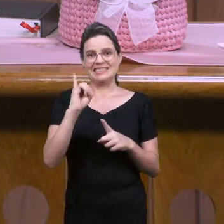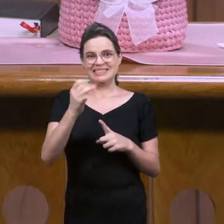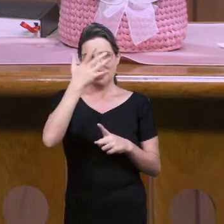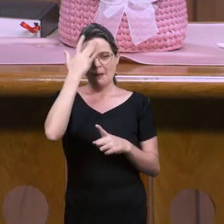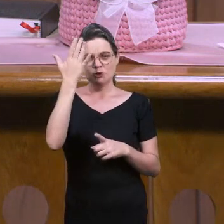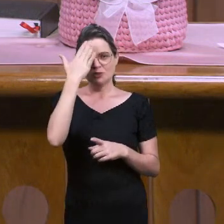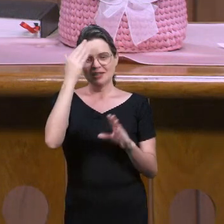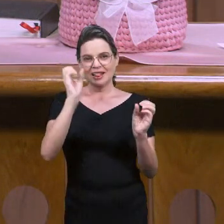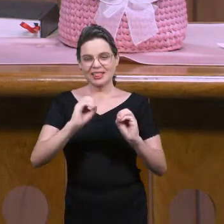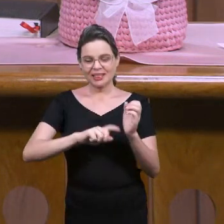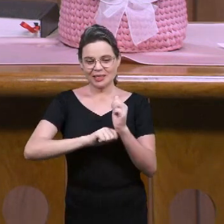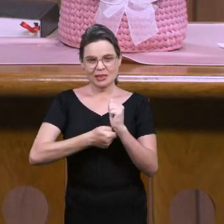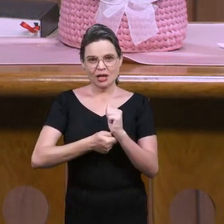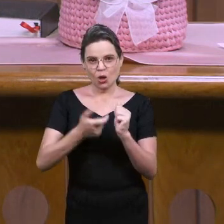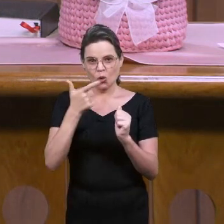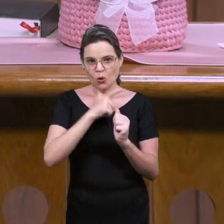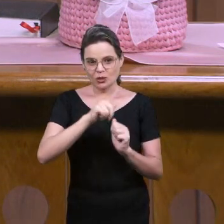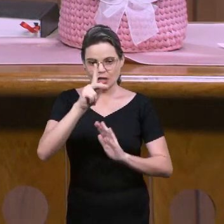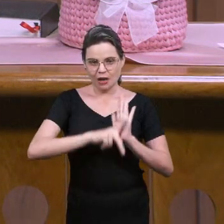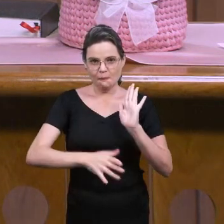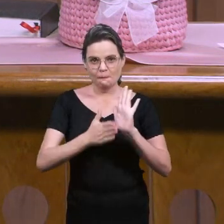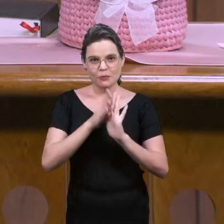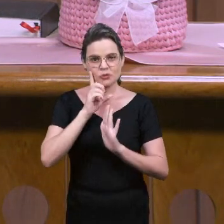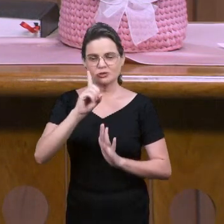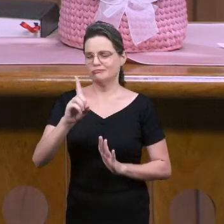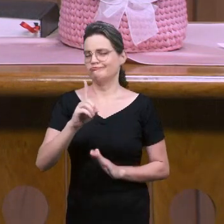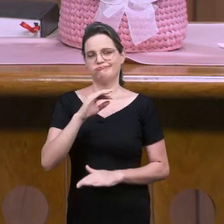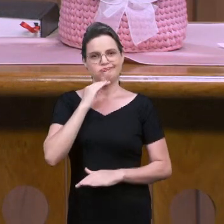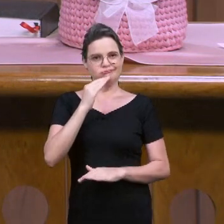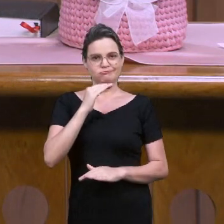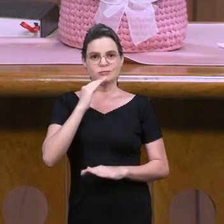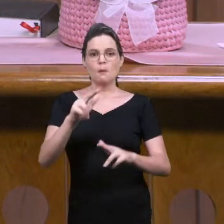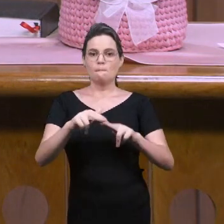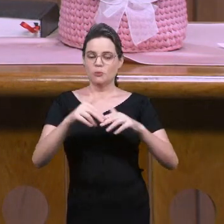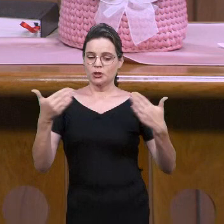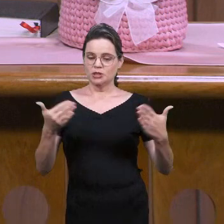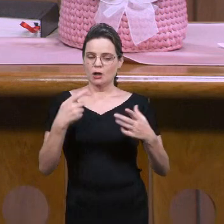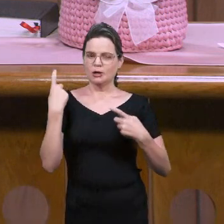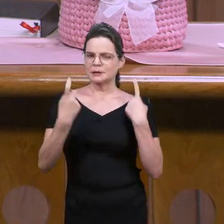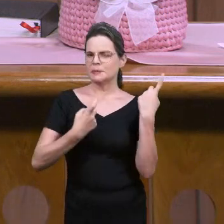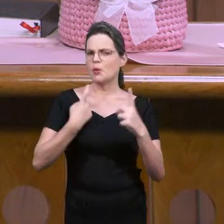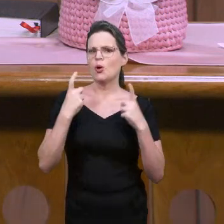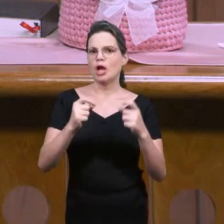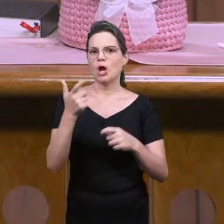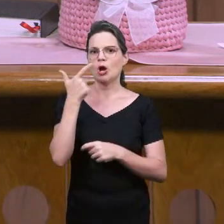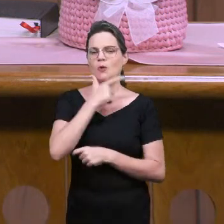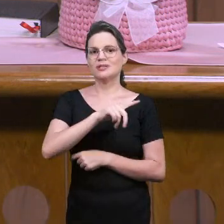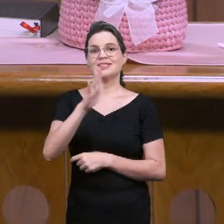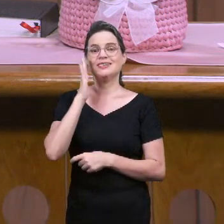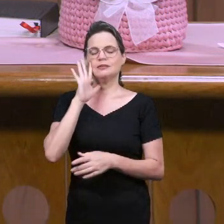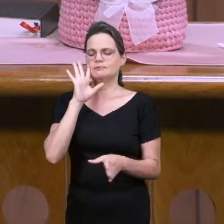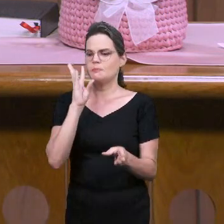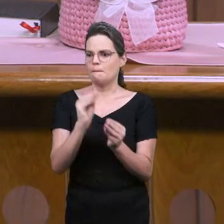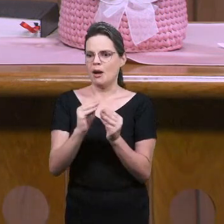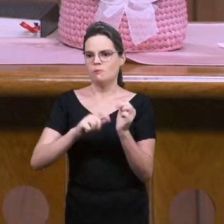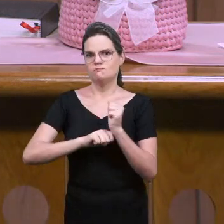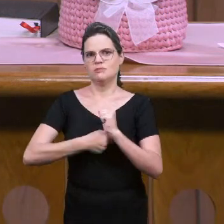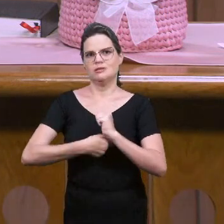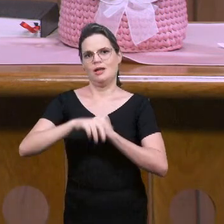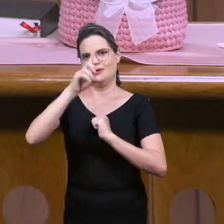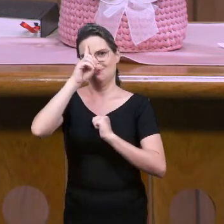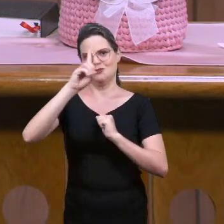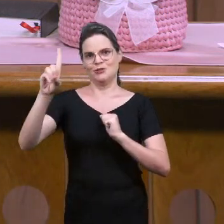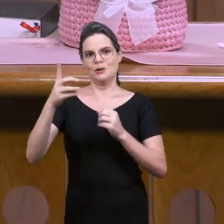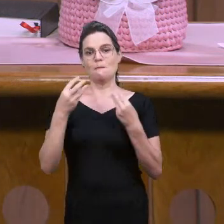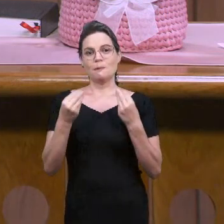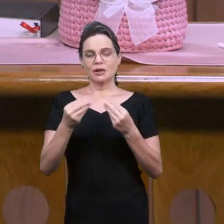de Dieu. Donc notre grande préoccupation est d'avoir les mystères de Dieu. Afin que, pourquoi?